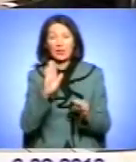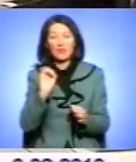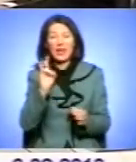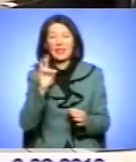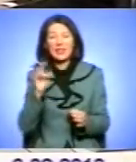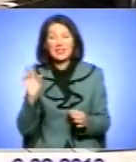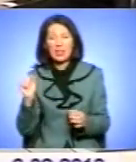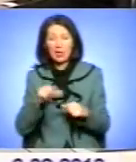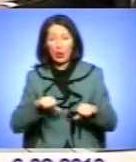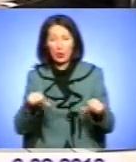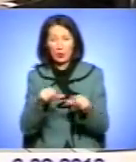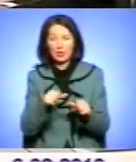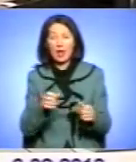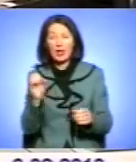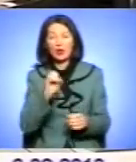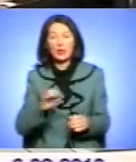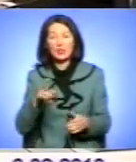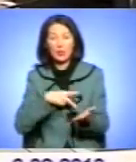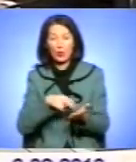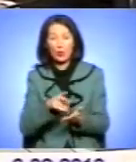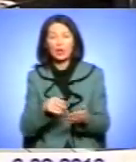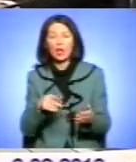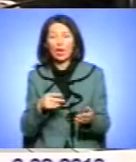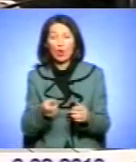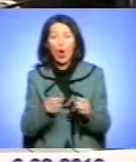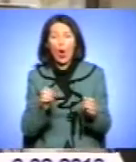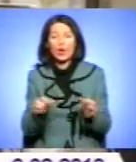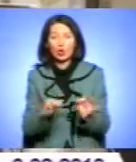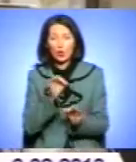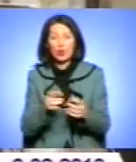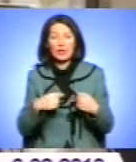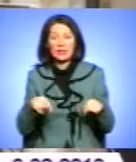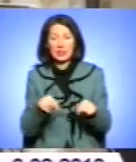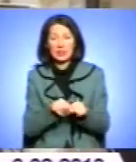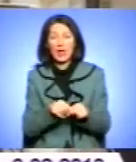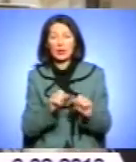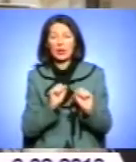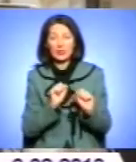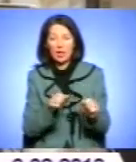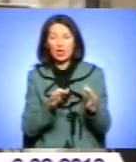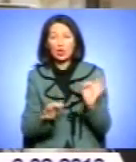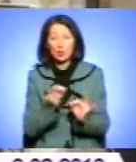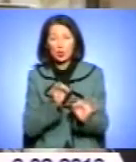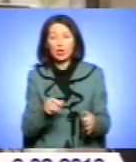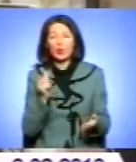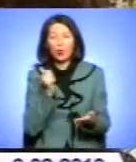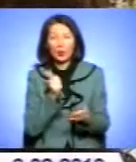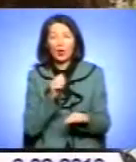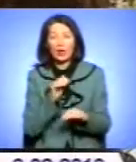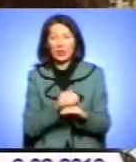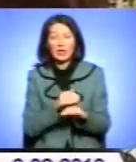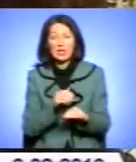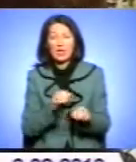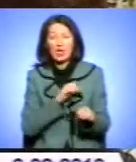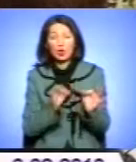європейські підходи доступу до судової професії, механізми закріплення гарантій незалежності суддів, утвердження дієвого та ефективного суддівського